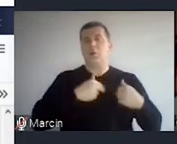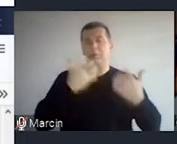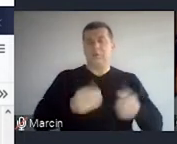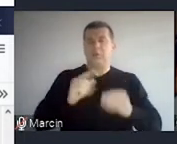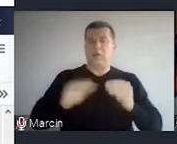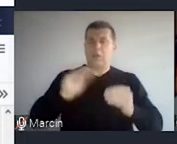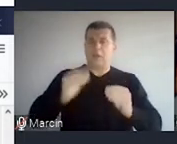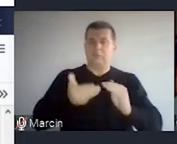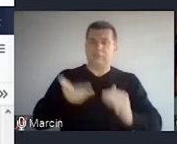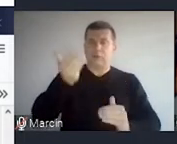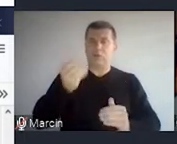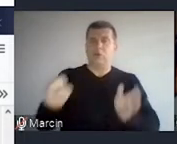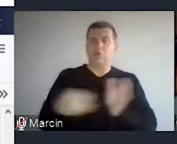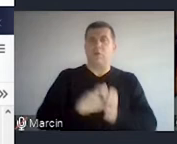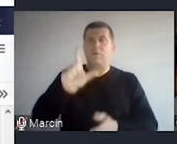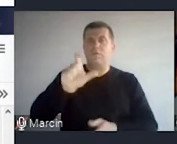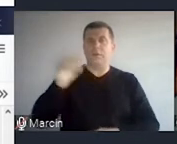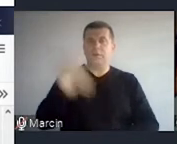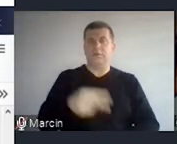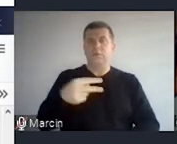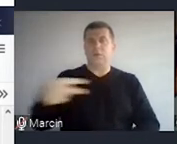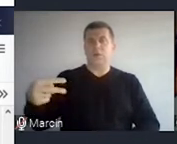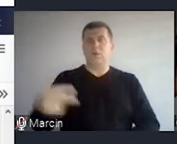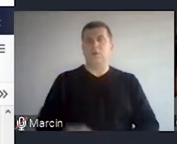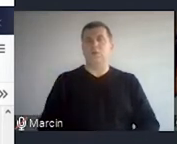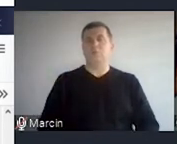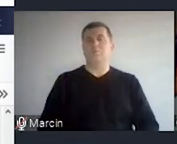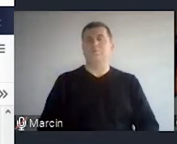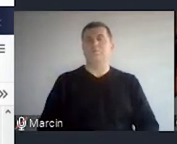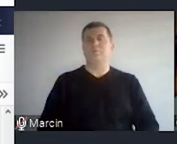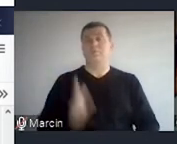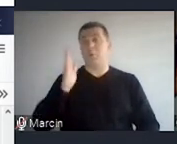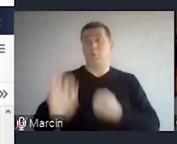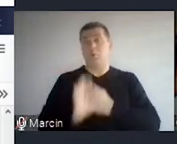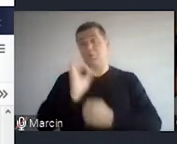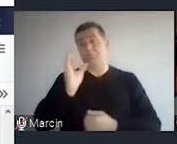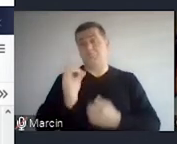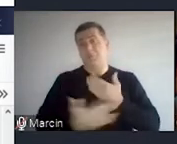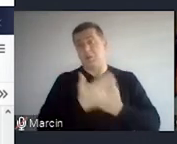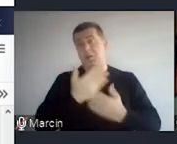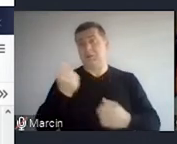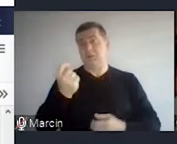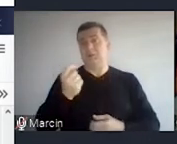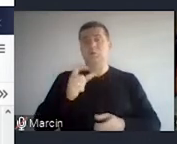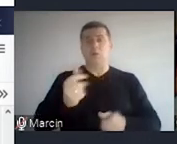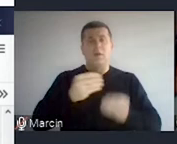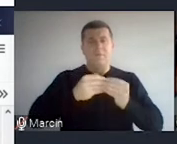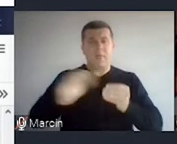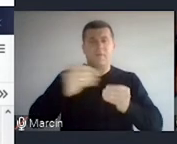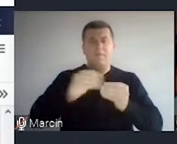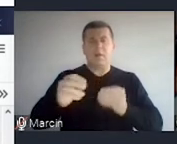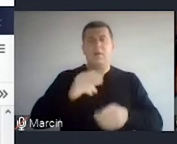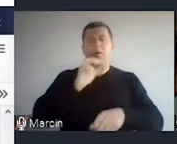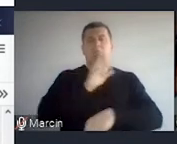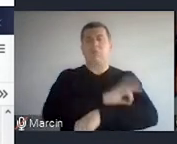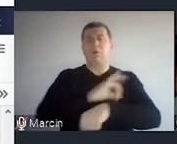podnieść ten limit do 200 tysięcy euro. W związku z tym okaże się zaraz, że po pierwsze, coraz większe projekty